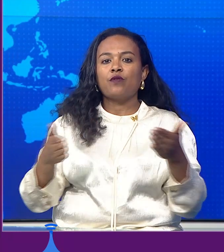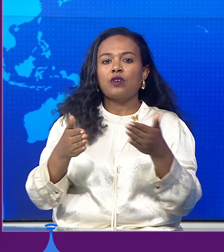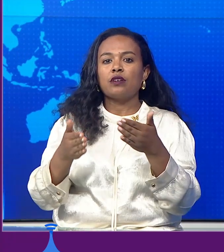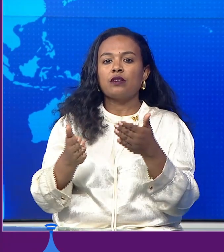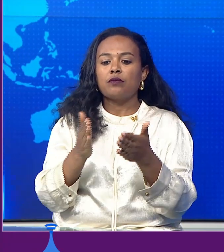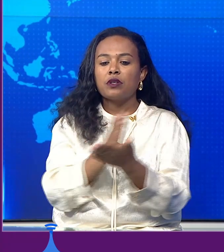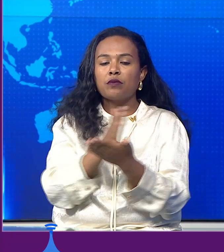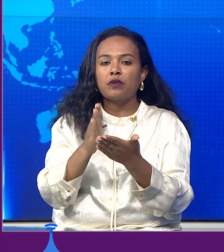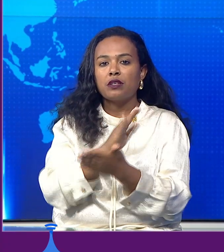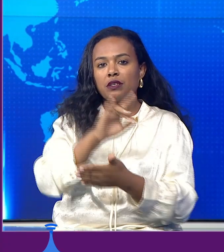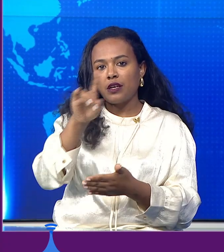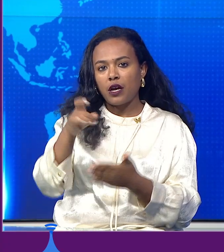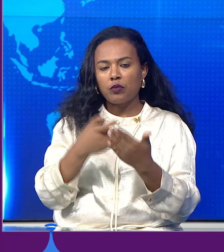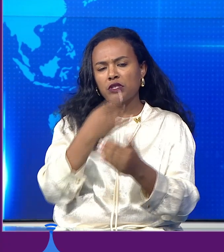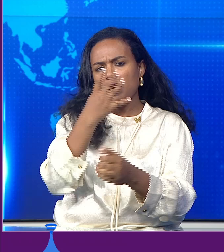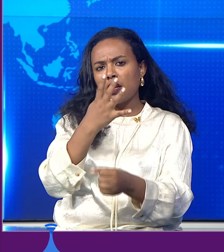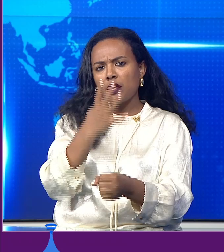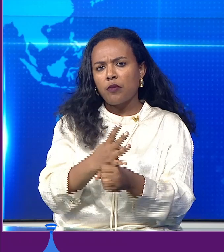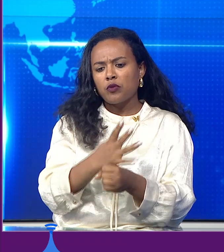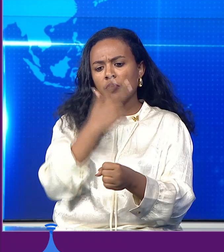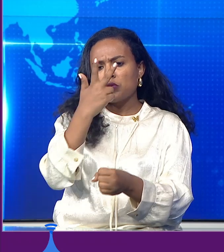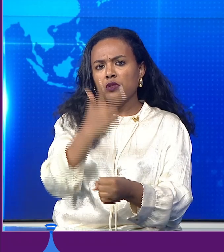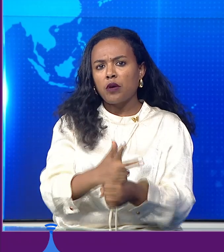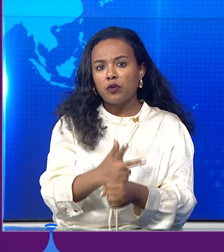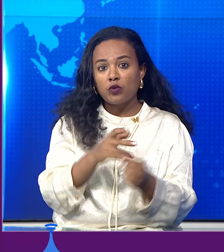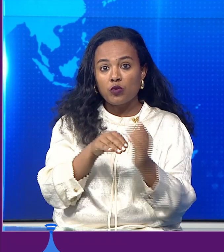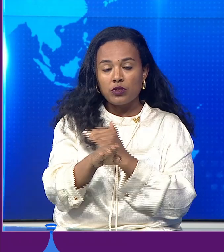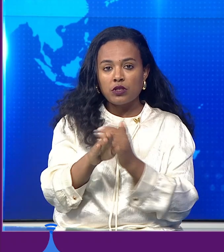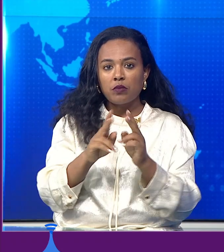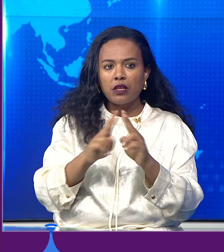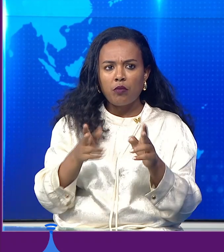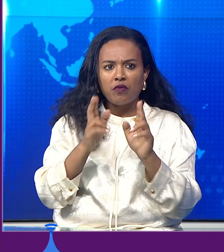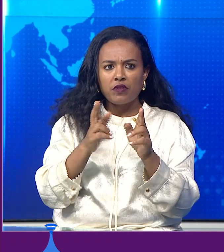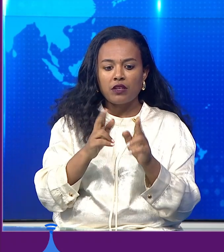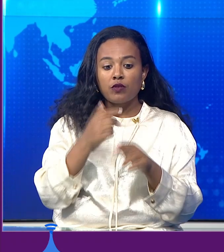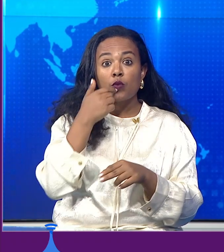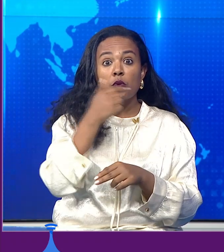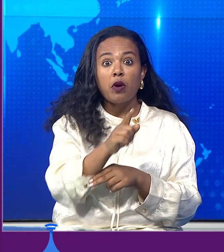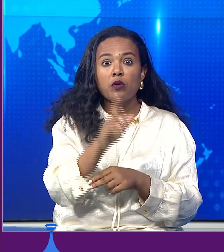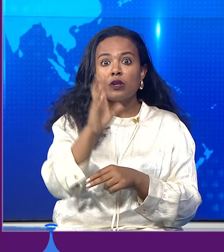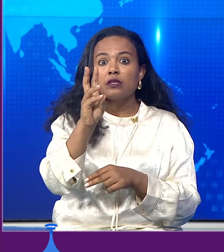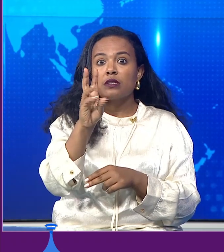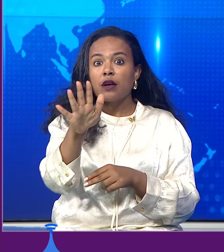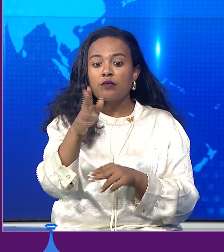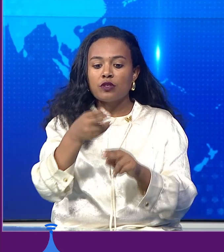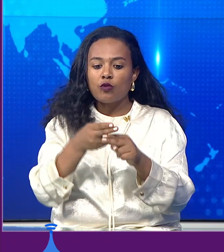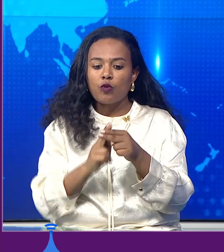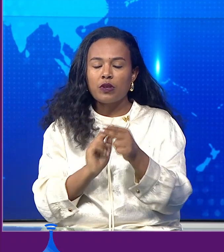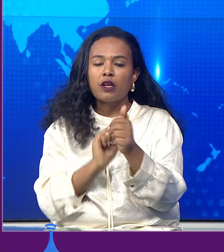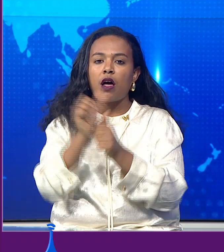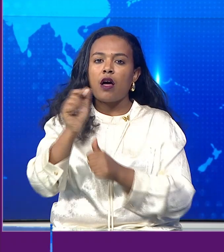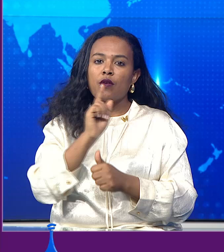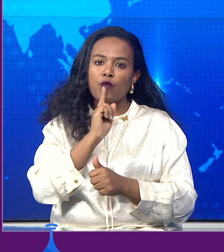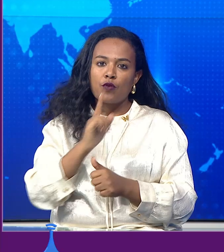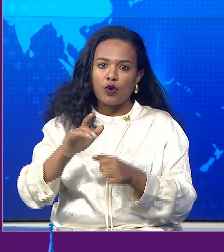ይጠይቃል። በዚህ 4 ዓመት ወይም 3 ዓመት ገደብ ውስጥ በጣም በፍጥነት ነው ሞላ ማለት ይቻላል። 65 ኪሎ ሜትር አልፎ ዛሬ ላይ 1.5 ኪሎ ሜትር ላይ